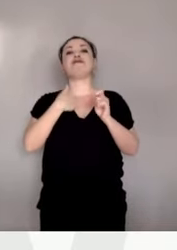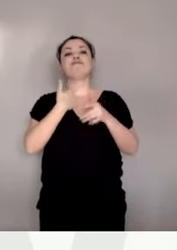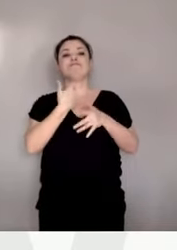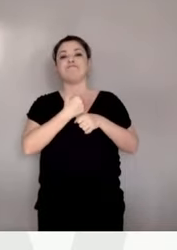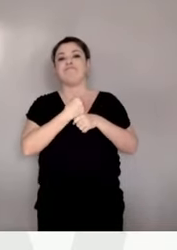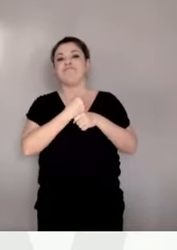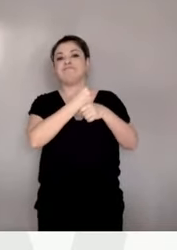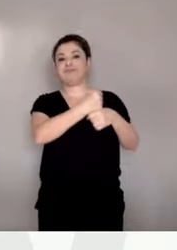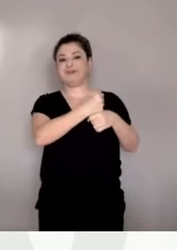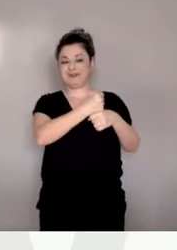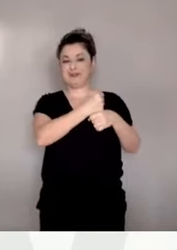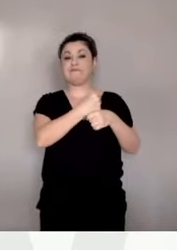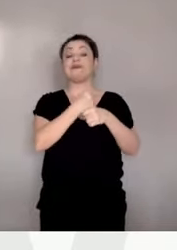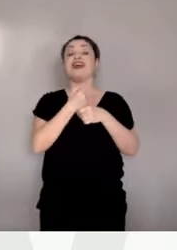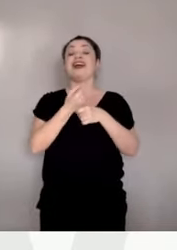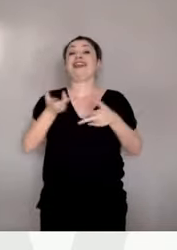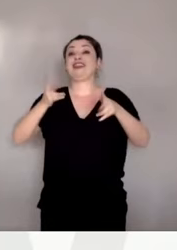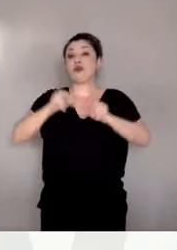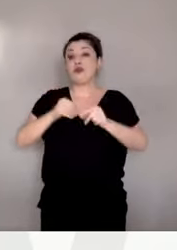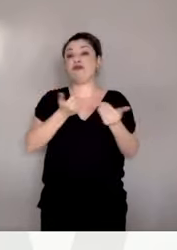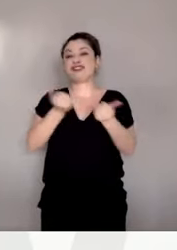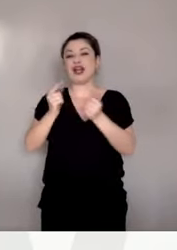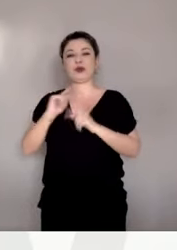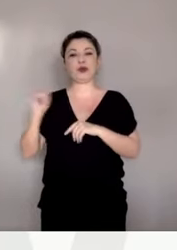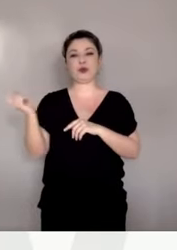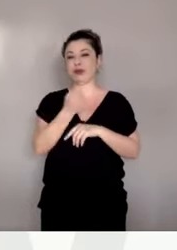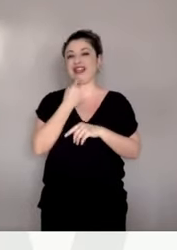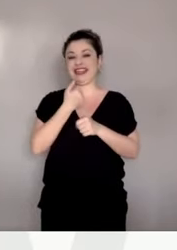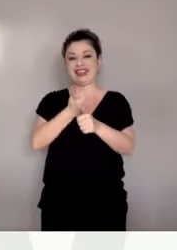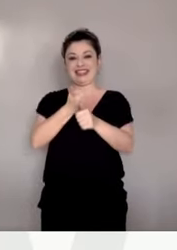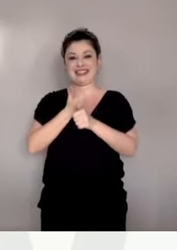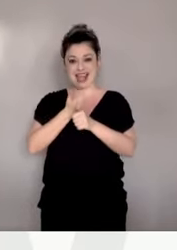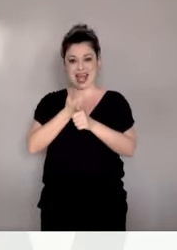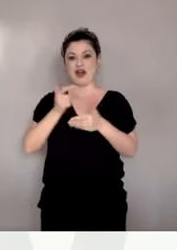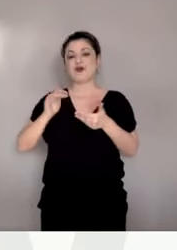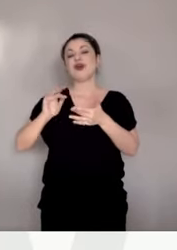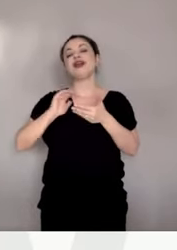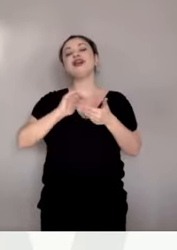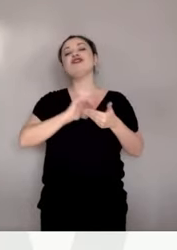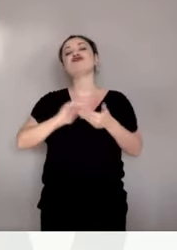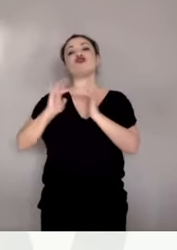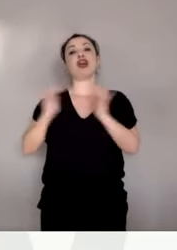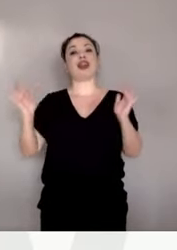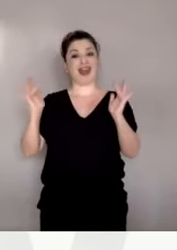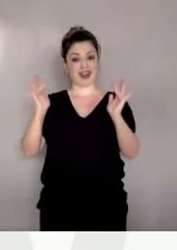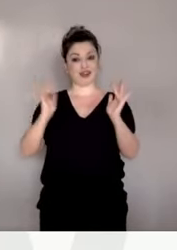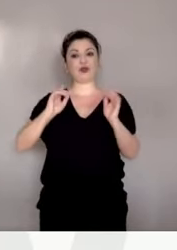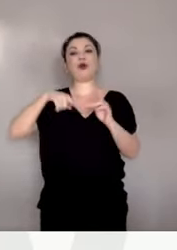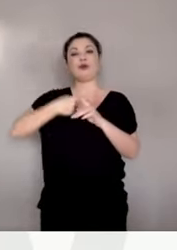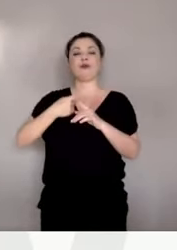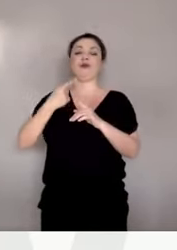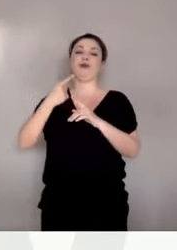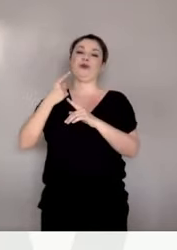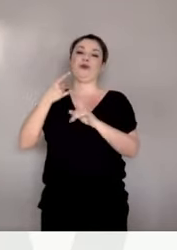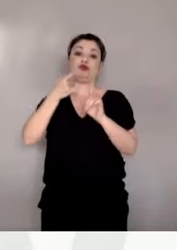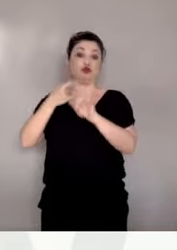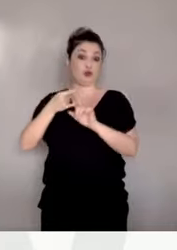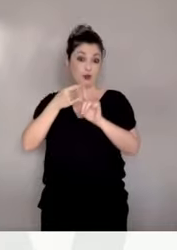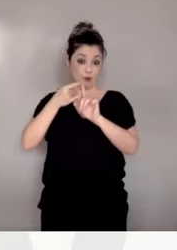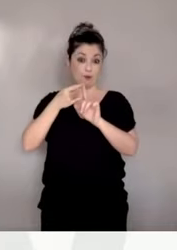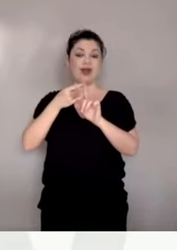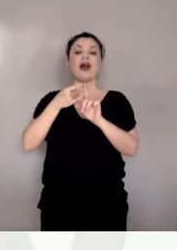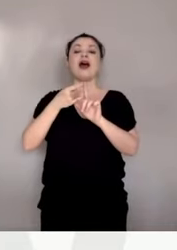parola, salutando ancora tutti voi che ci seguite sui social network e anche su Zoom. Siete